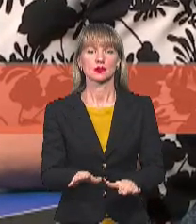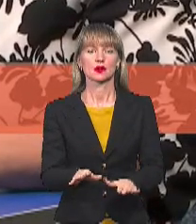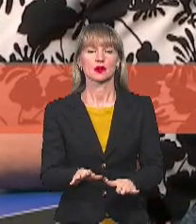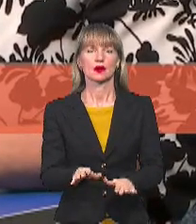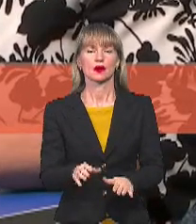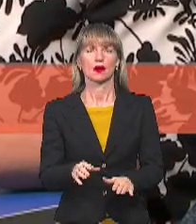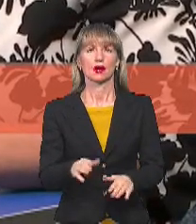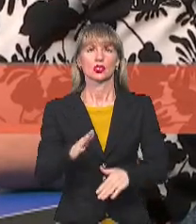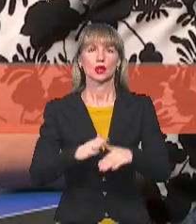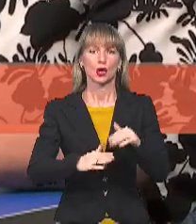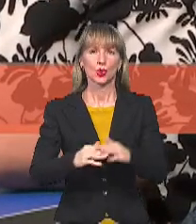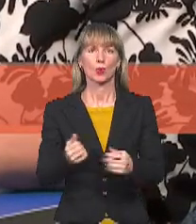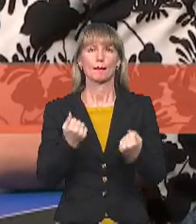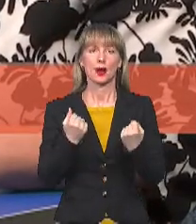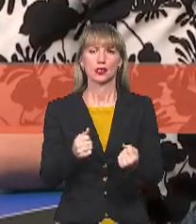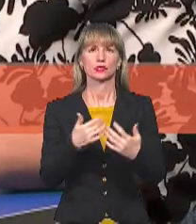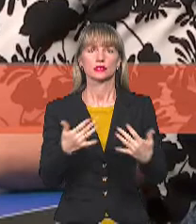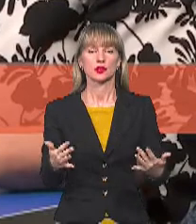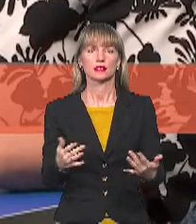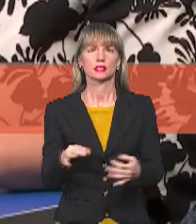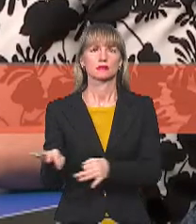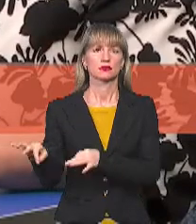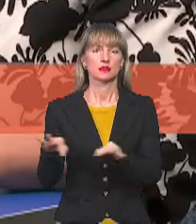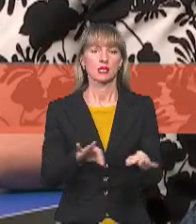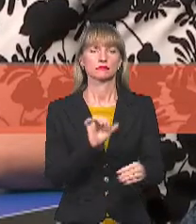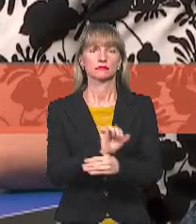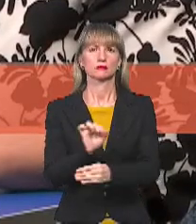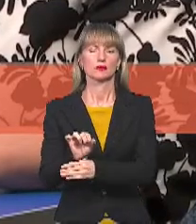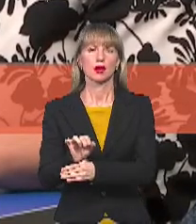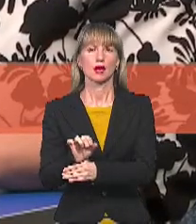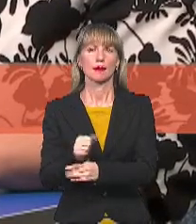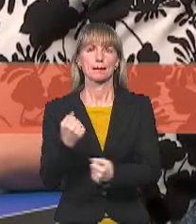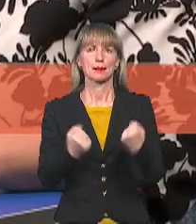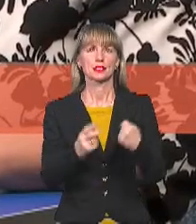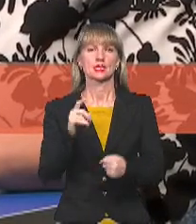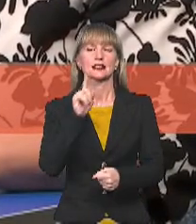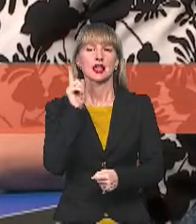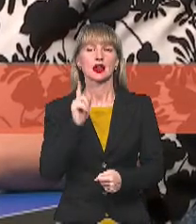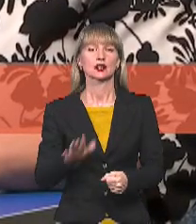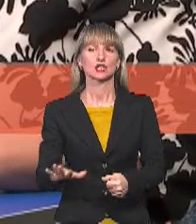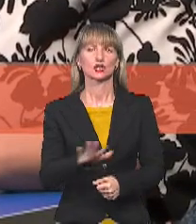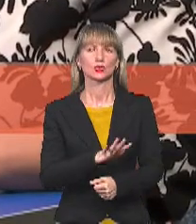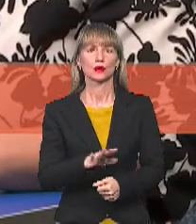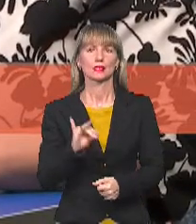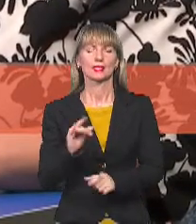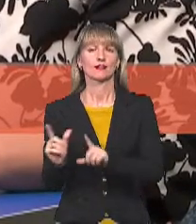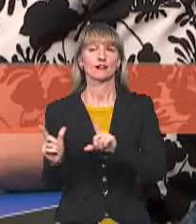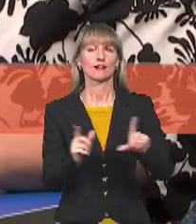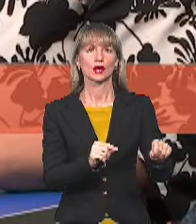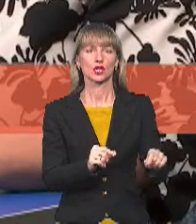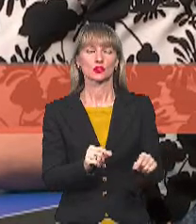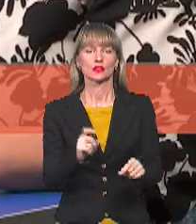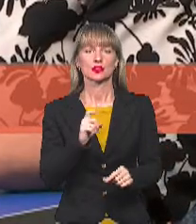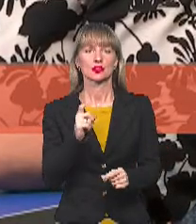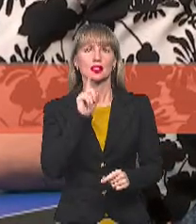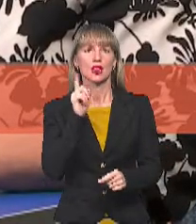машин або іншим чином, заїзду та паркування автомобілів на зеленій зоні, і виїзду зазначеної